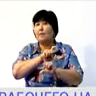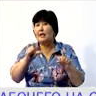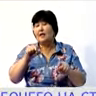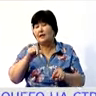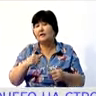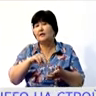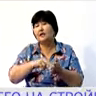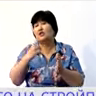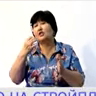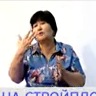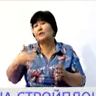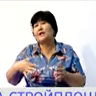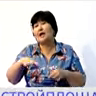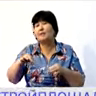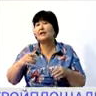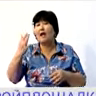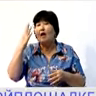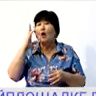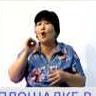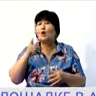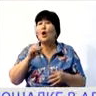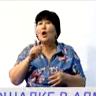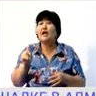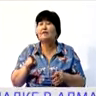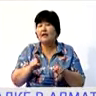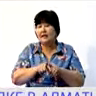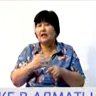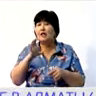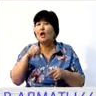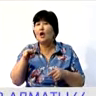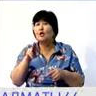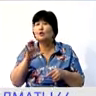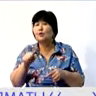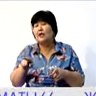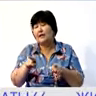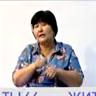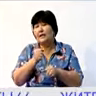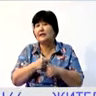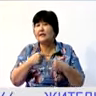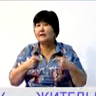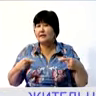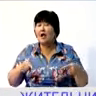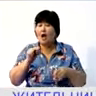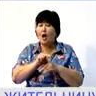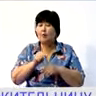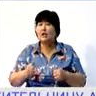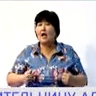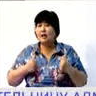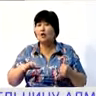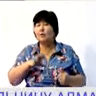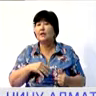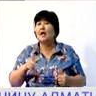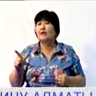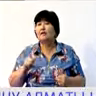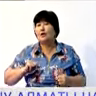запланировано 450 операций коронографии, в том числе и стентирование сосудов, и эмболизация аневризмы. Обучение и стажировку мы прошли вдвоем